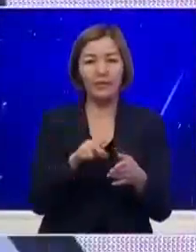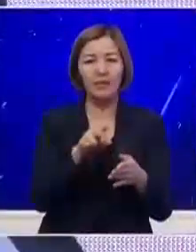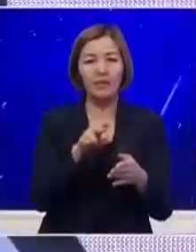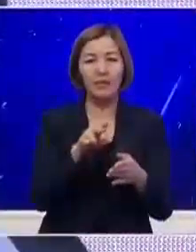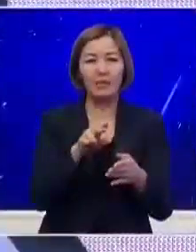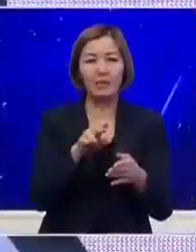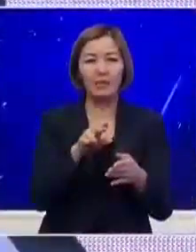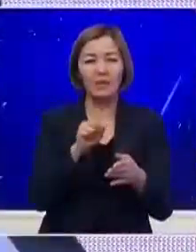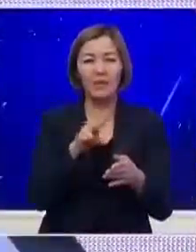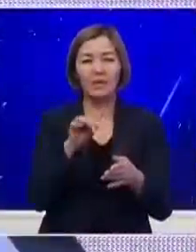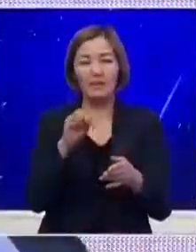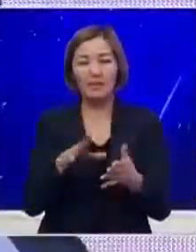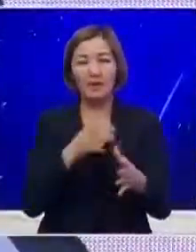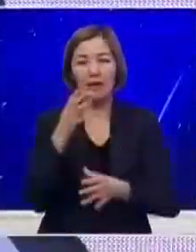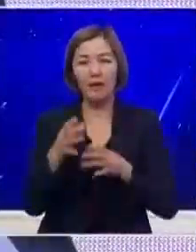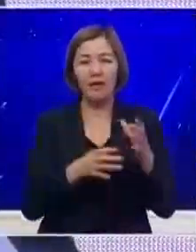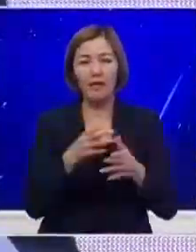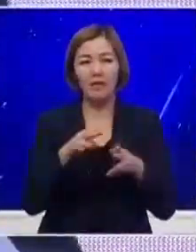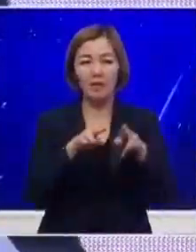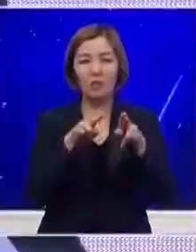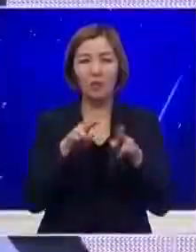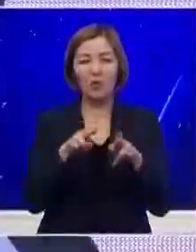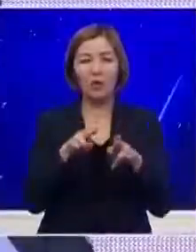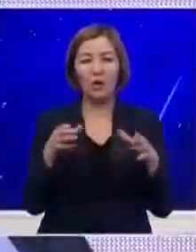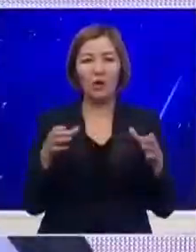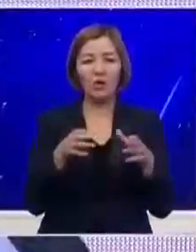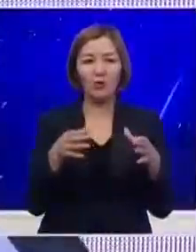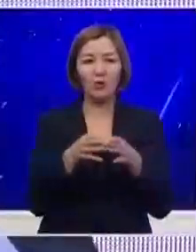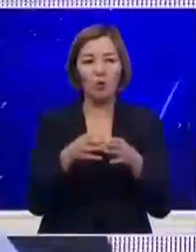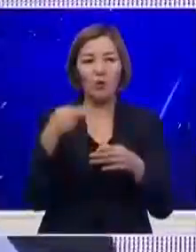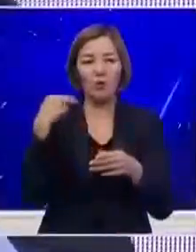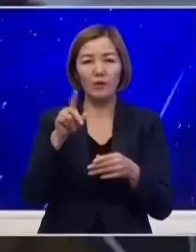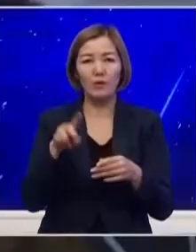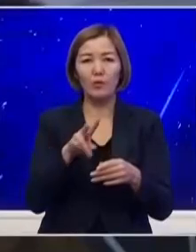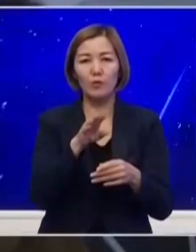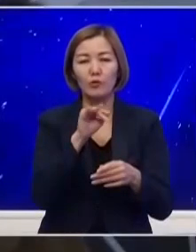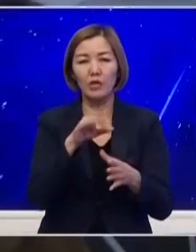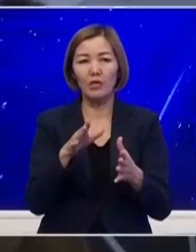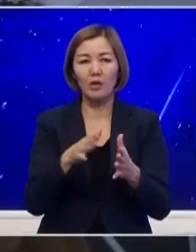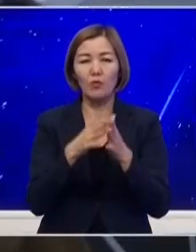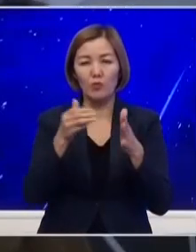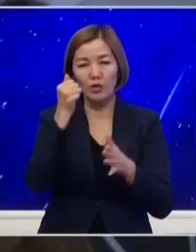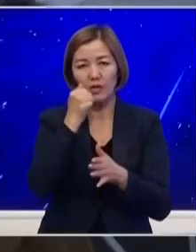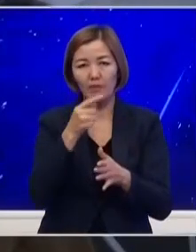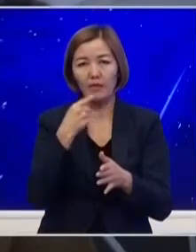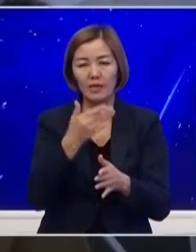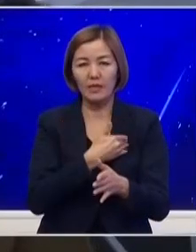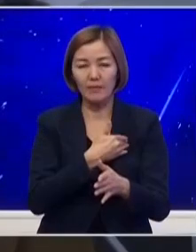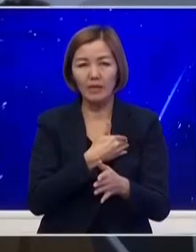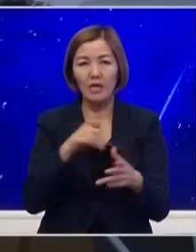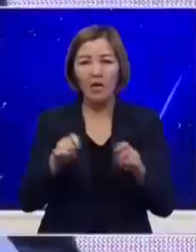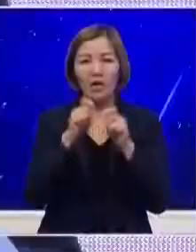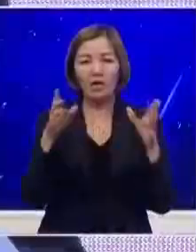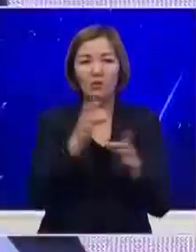Салман Әл-Сабахқа, Халықаралық оғату спорты федерациясының президенті Лучиано Россиге алғыс айтамын. Ашылу